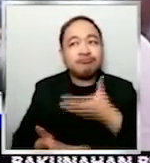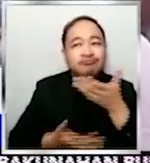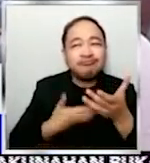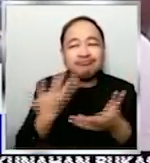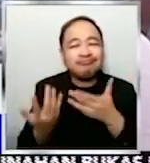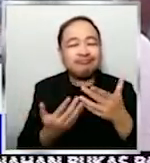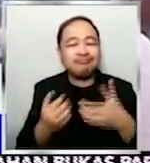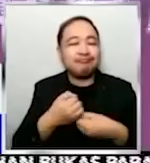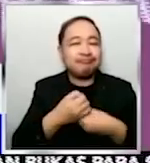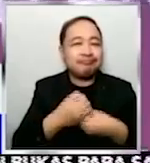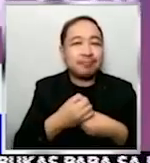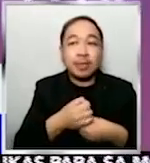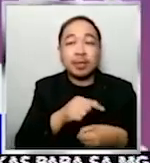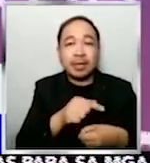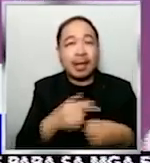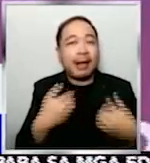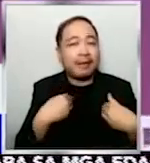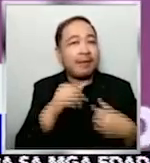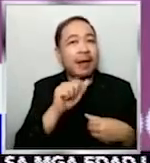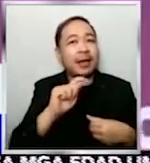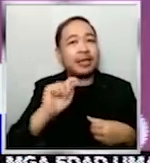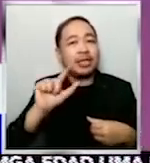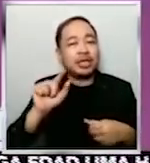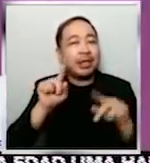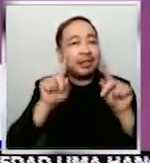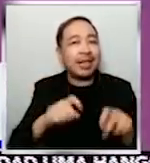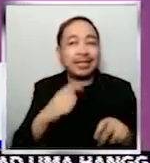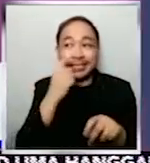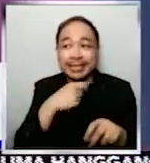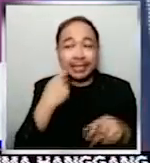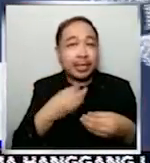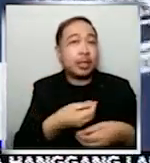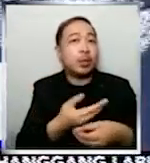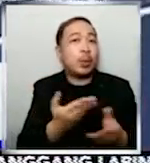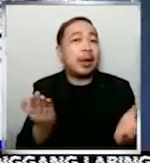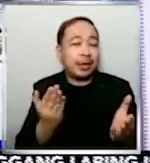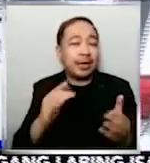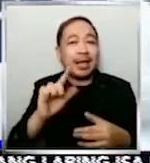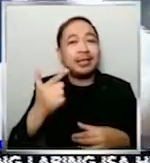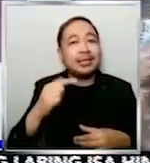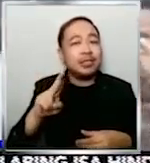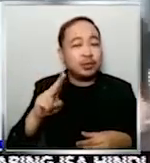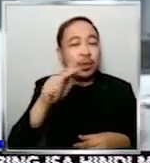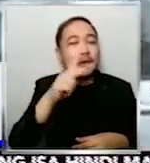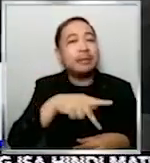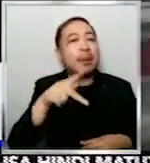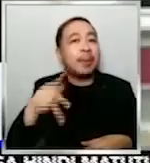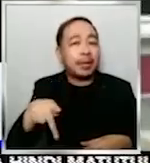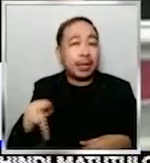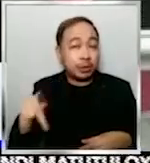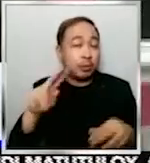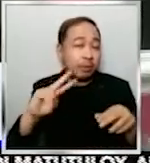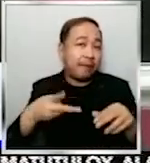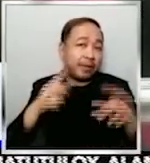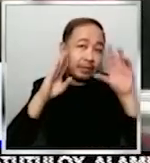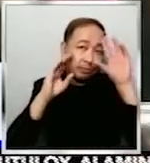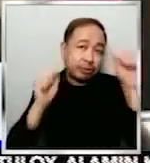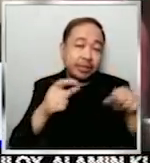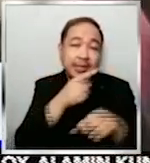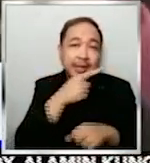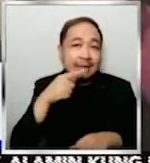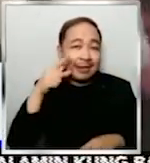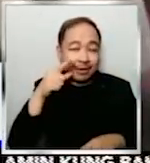Nagbigay ng antigen test kit sa lokal na pamahalaan ng Guagua sa Pampanga si Vice President Lenny Robredo, pati sa